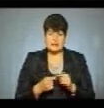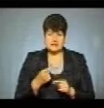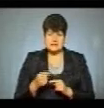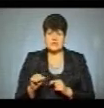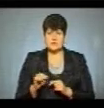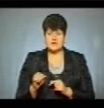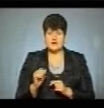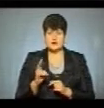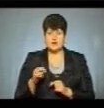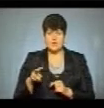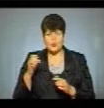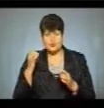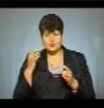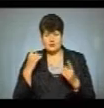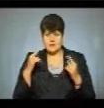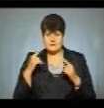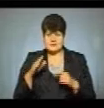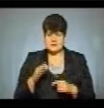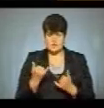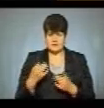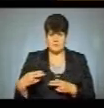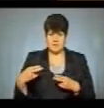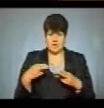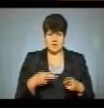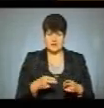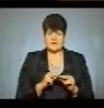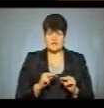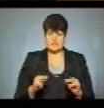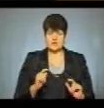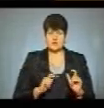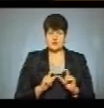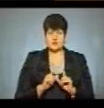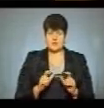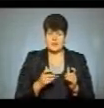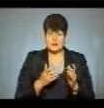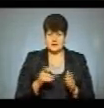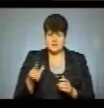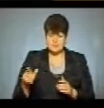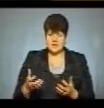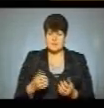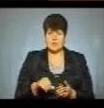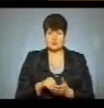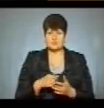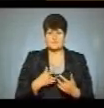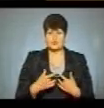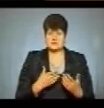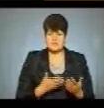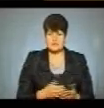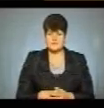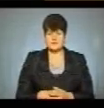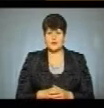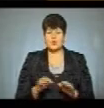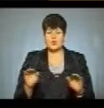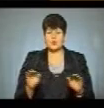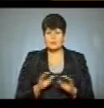коледжем культури та мистецтв. От сьогодні вони приїхали, викладачі та студенти приймають участь в концерті. Духовий